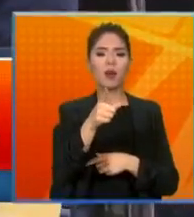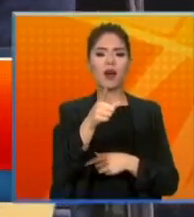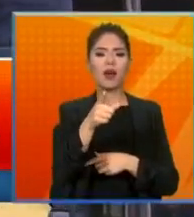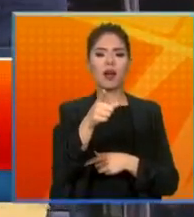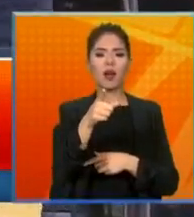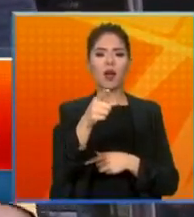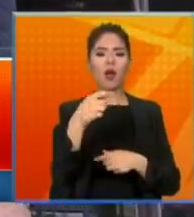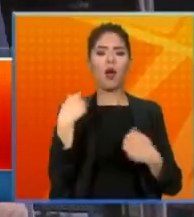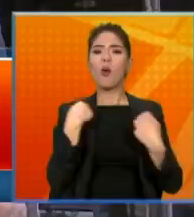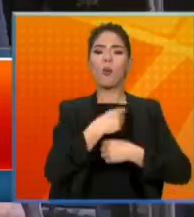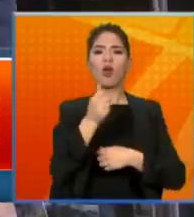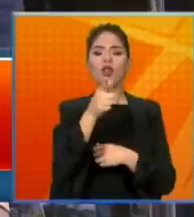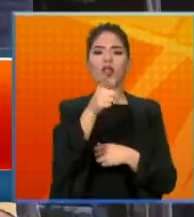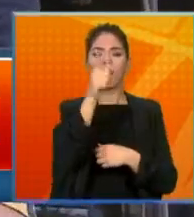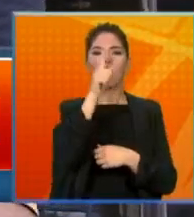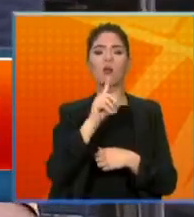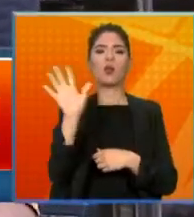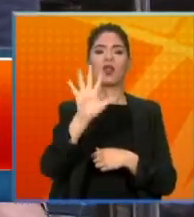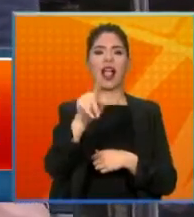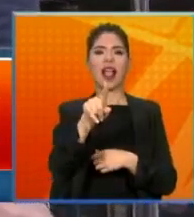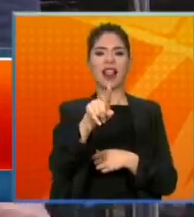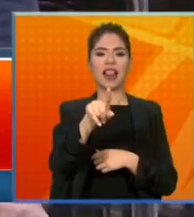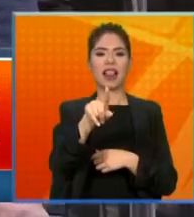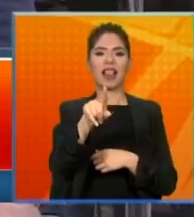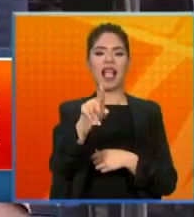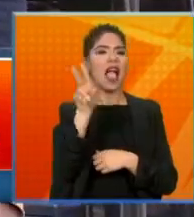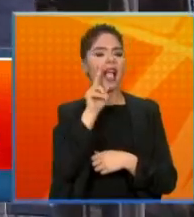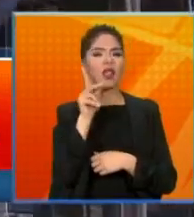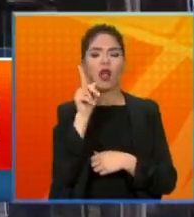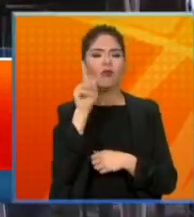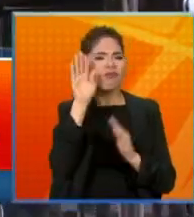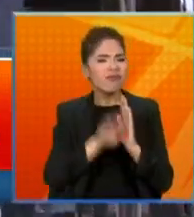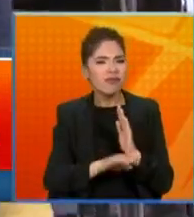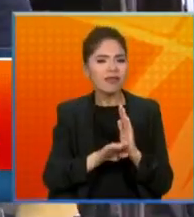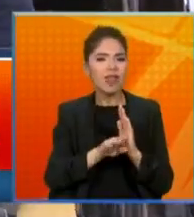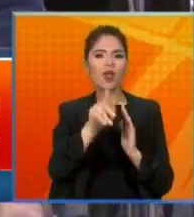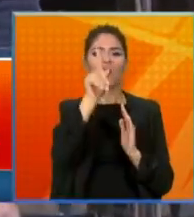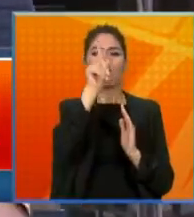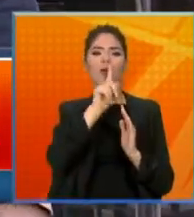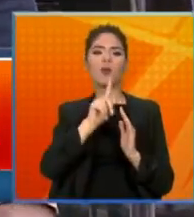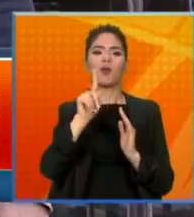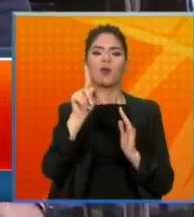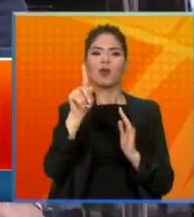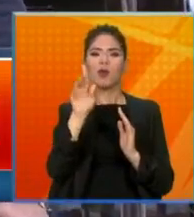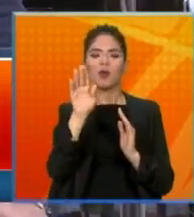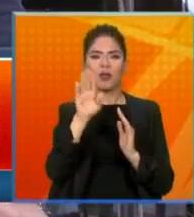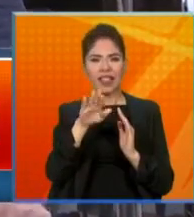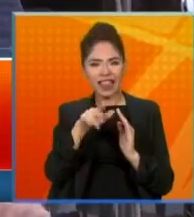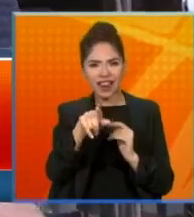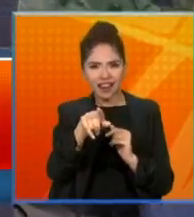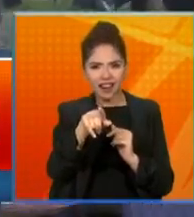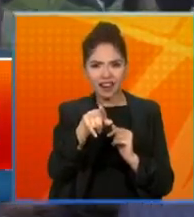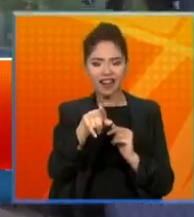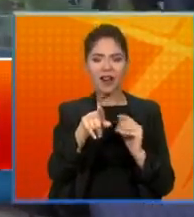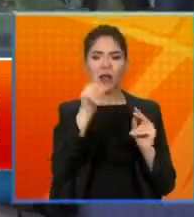lira olacak. Şöyle sıkı bir pazarlık yapalım. En son kaç olur? Bunu en son sana 120 lira. Haydi 100 olsun.